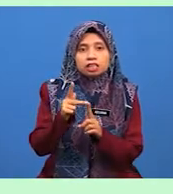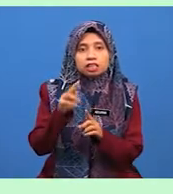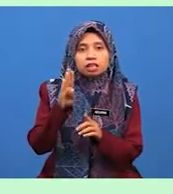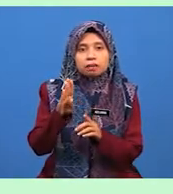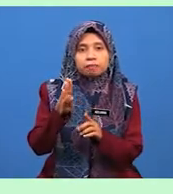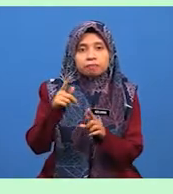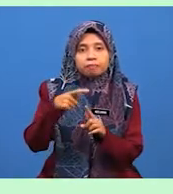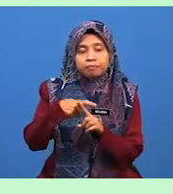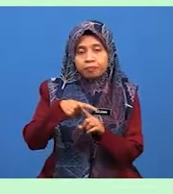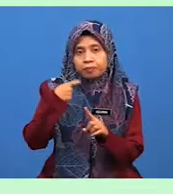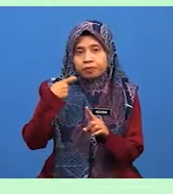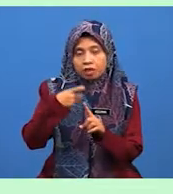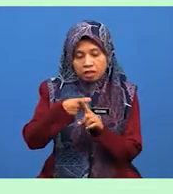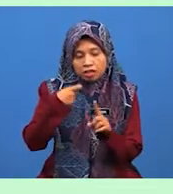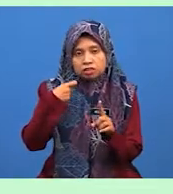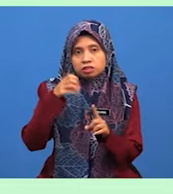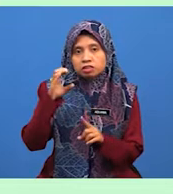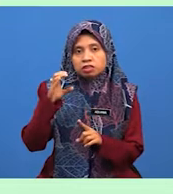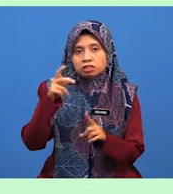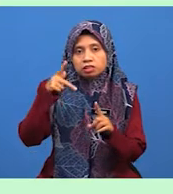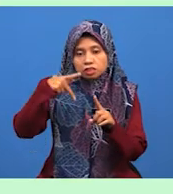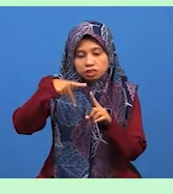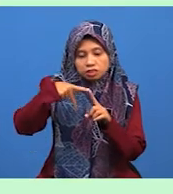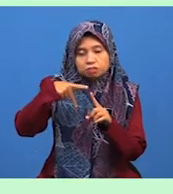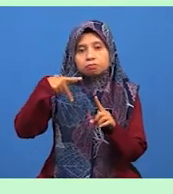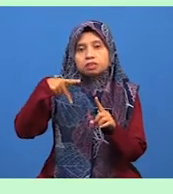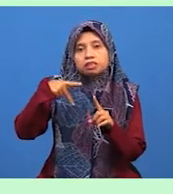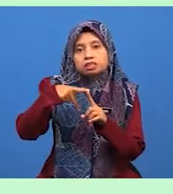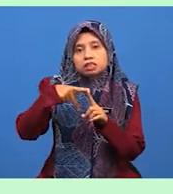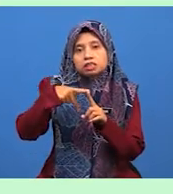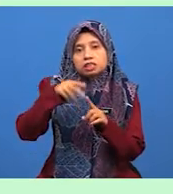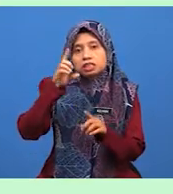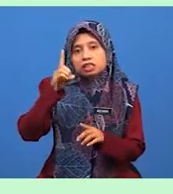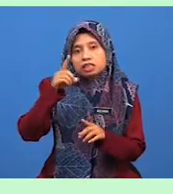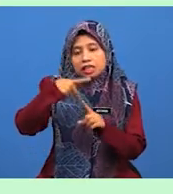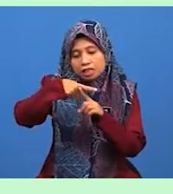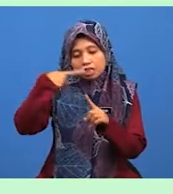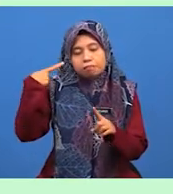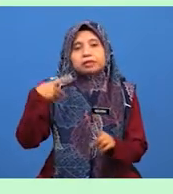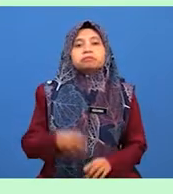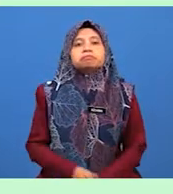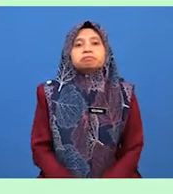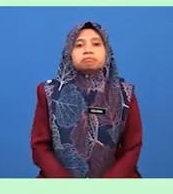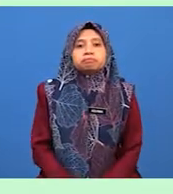B. Dari. C. Kepada. Dan D. Daripada.